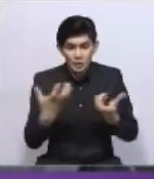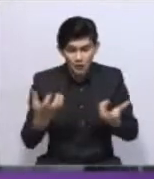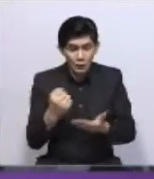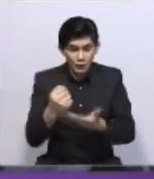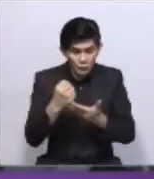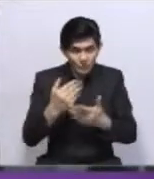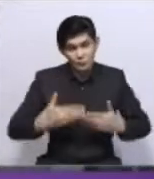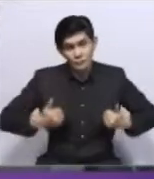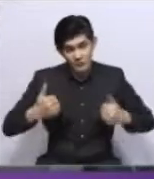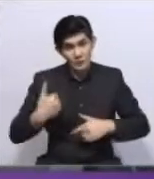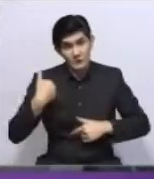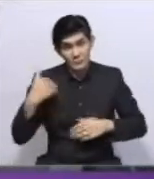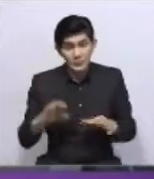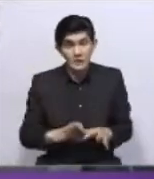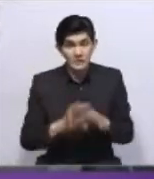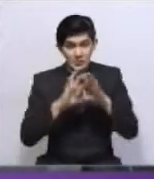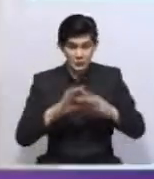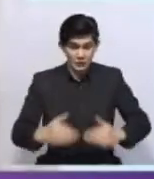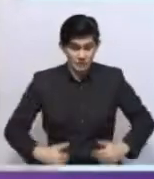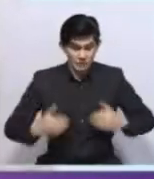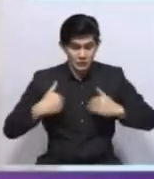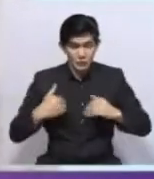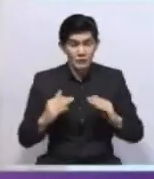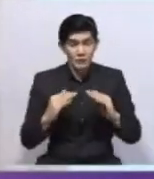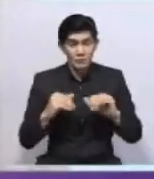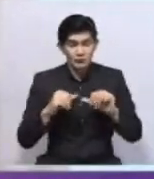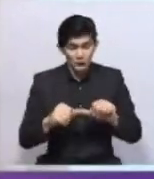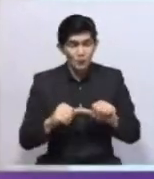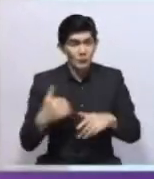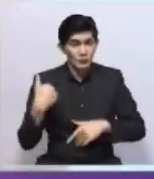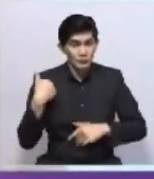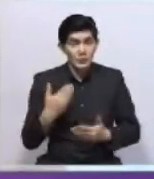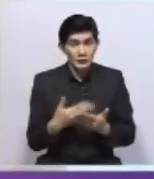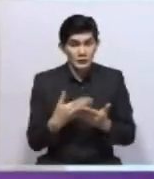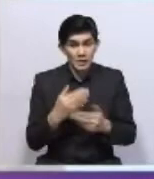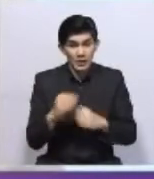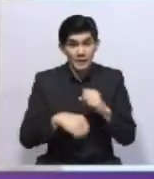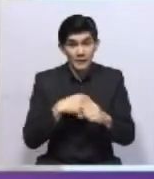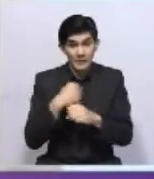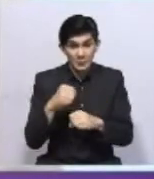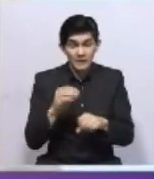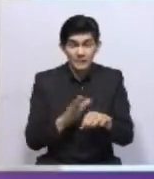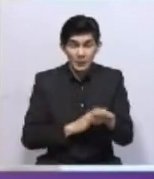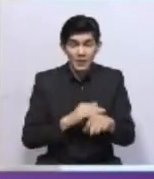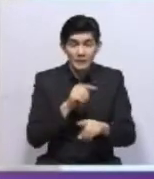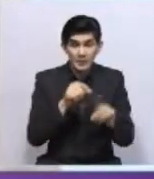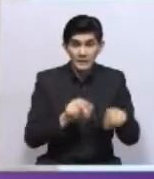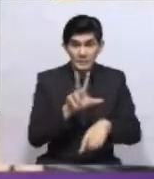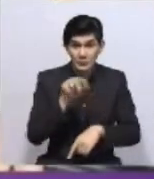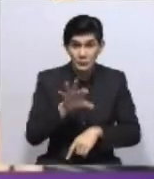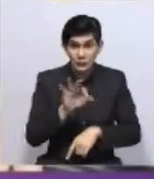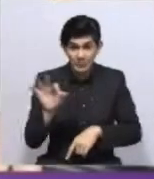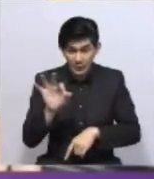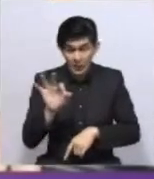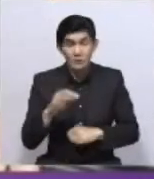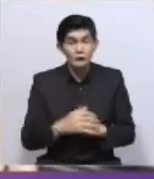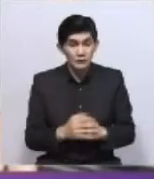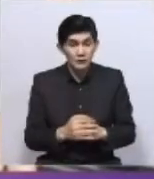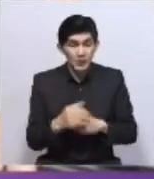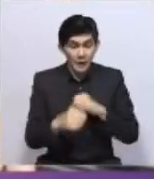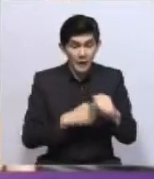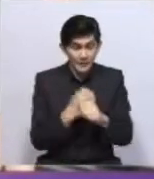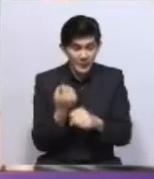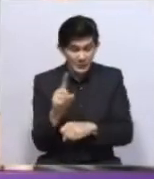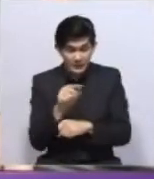รือสิ่งอำนวยความสะดวกที่เกี่ยวเนื่องในการอยู่อาศัยคิดอัตราดอกเบี้ย10ปีแรกค่ะคงที่ที่ร้อยละ 3.99 ต่อปี